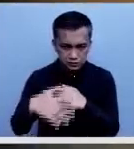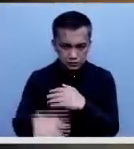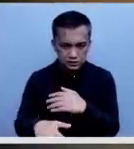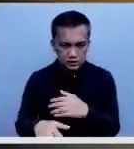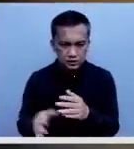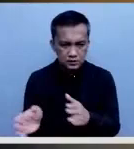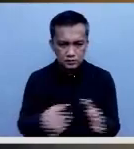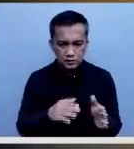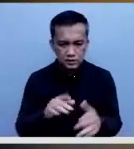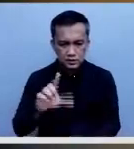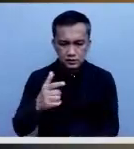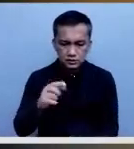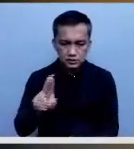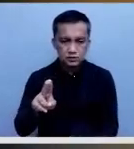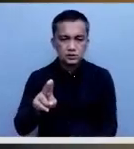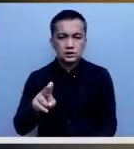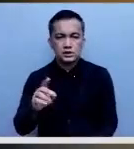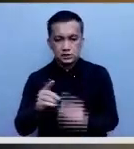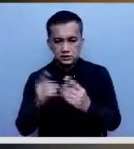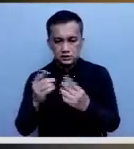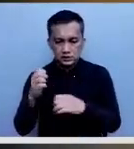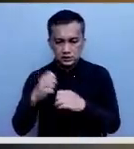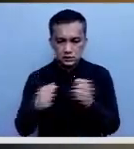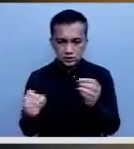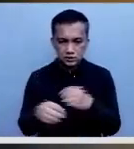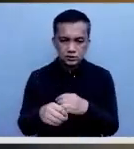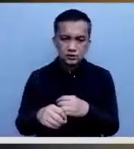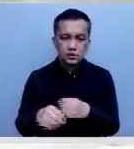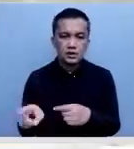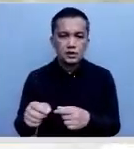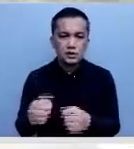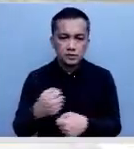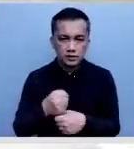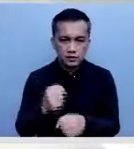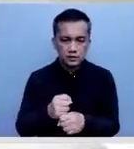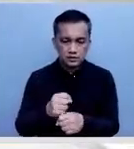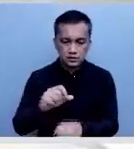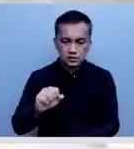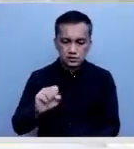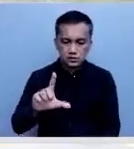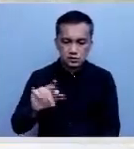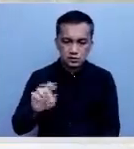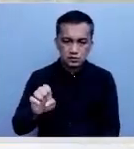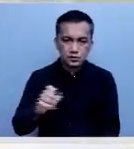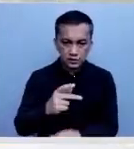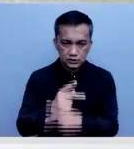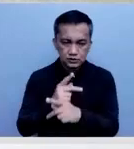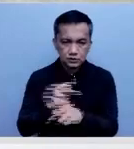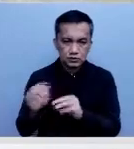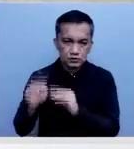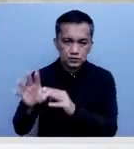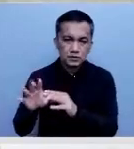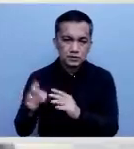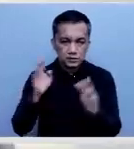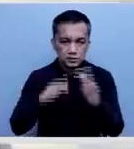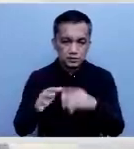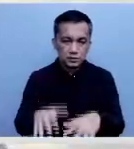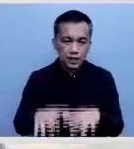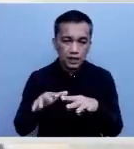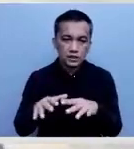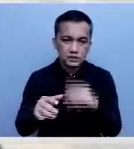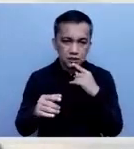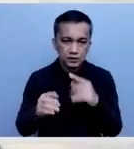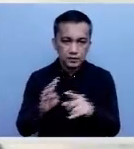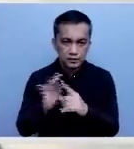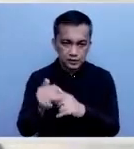lokal na barangay District Engineering Office na magtayo ng slope protection sa bundok. Pagdating naman sa problema sa baha, ang sabi ng barangay,